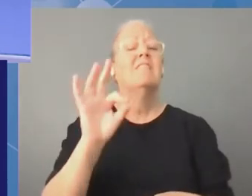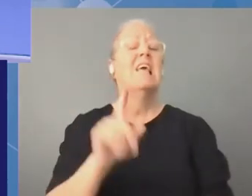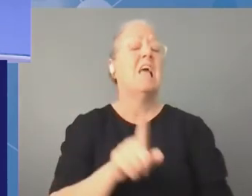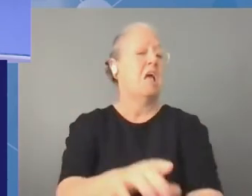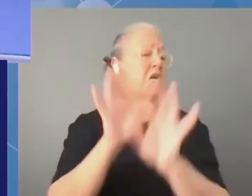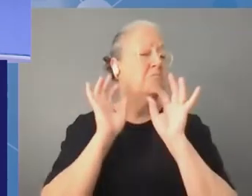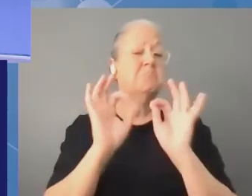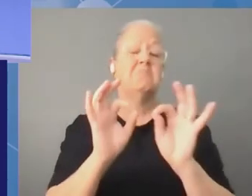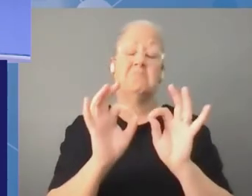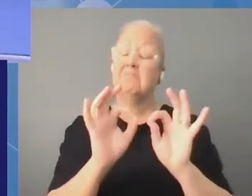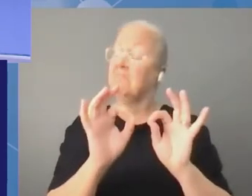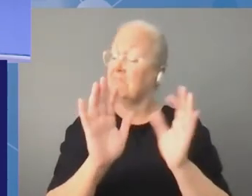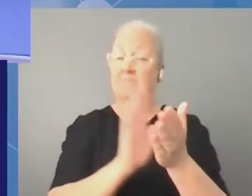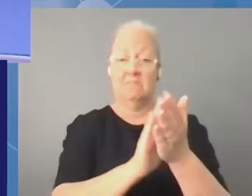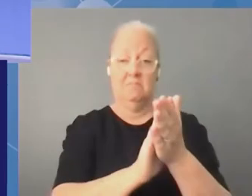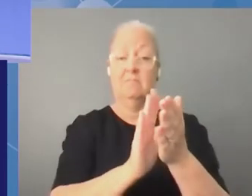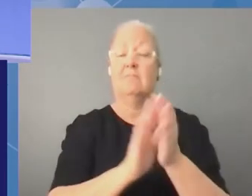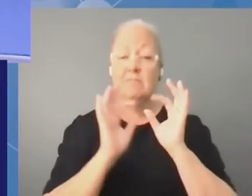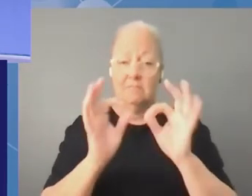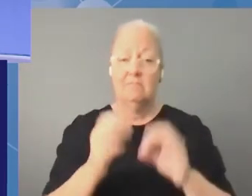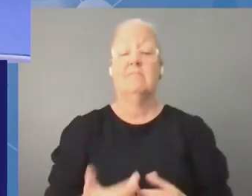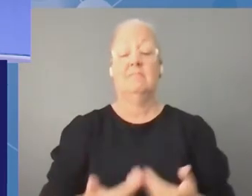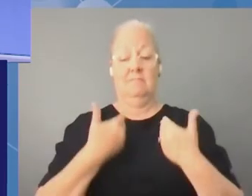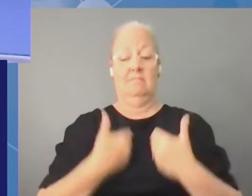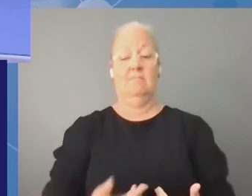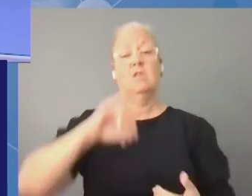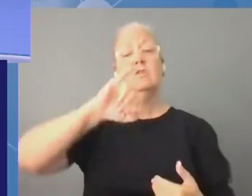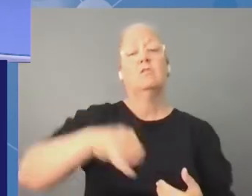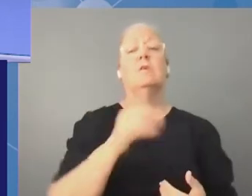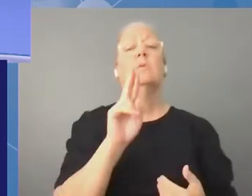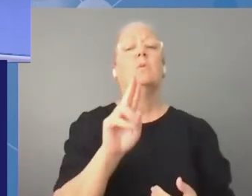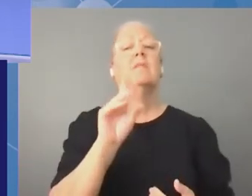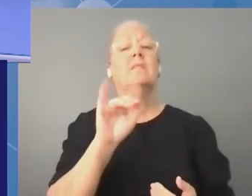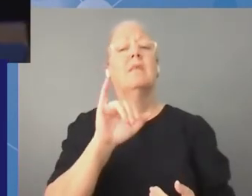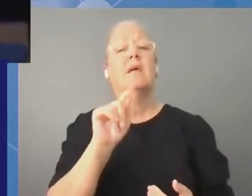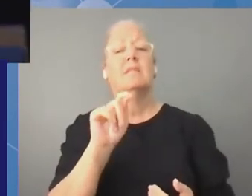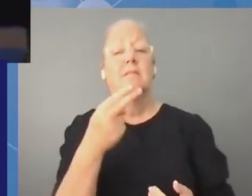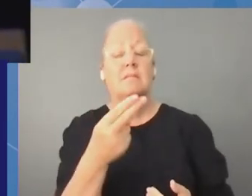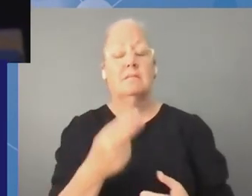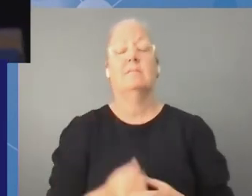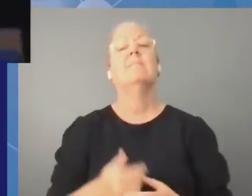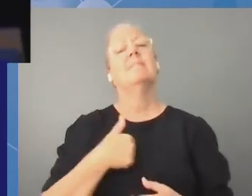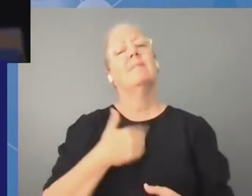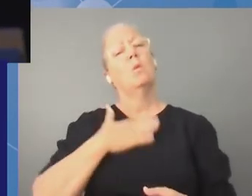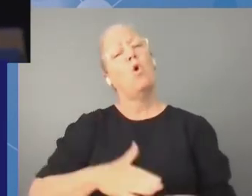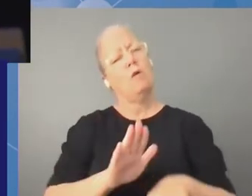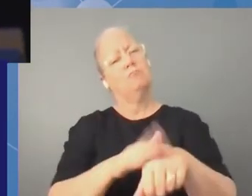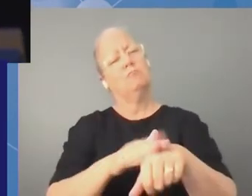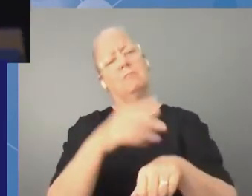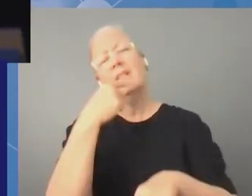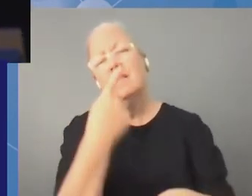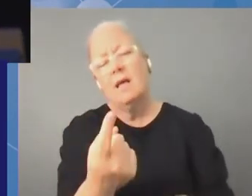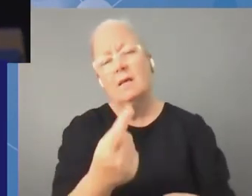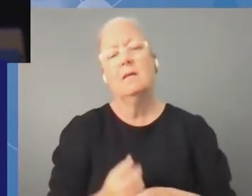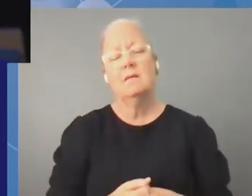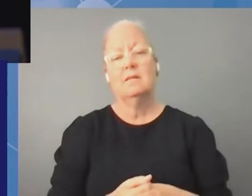非常感谢组织这个 论坛的，我相信是